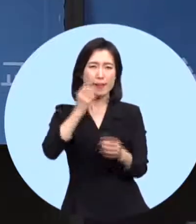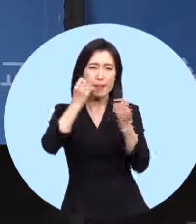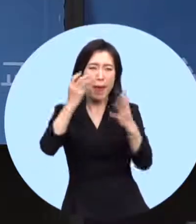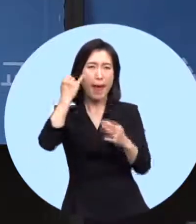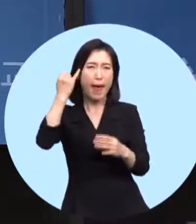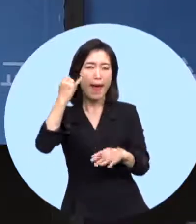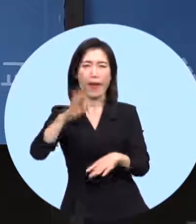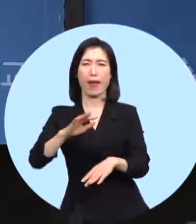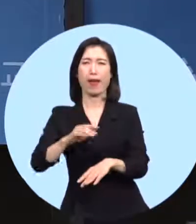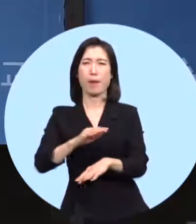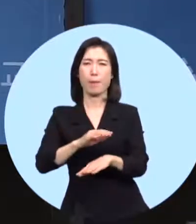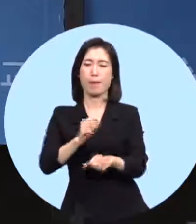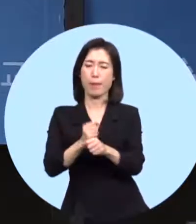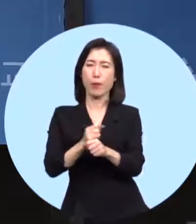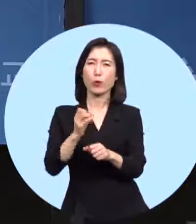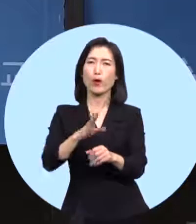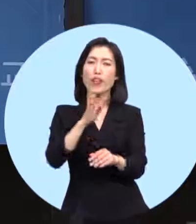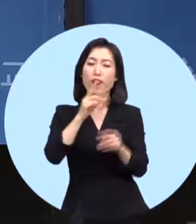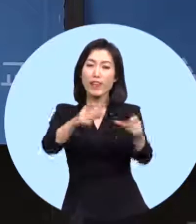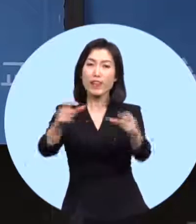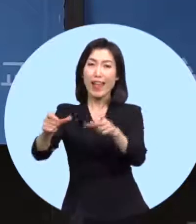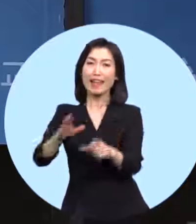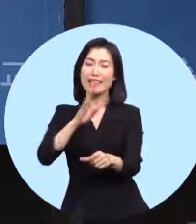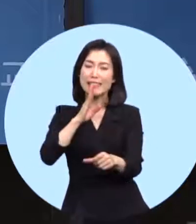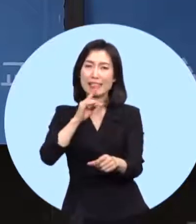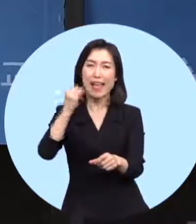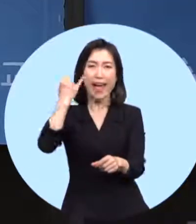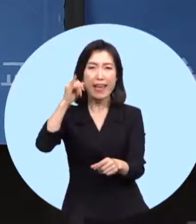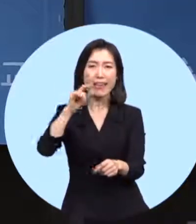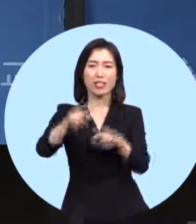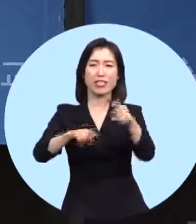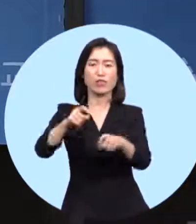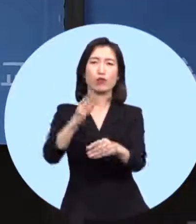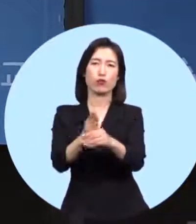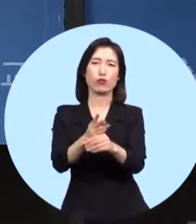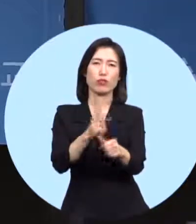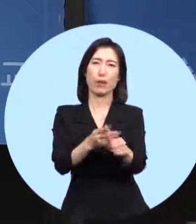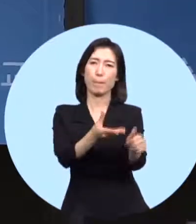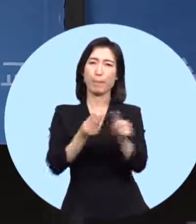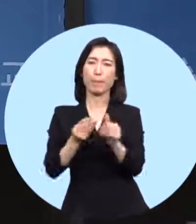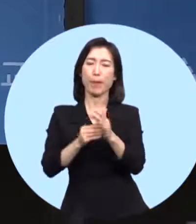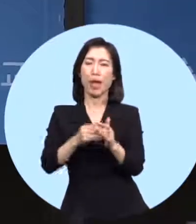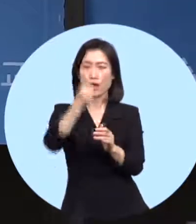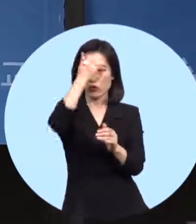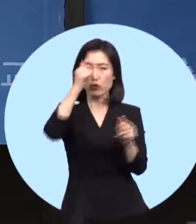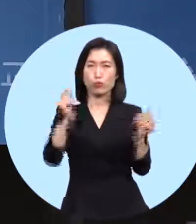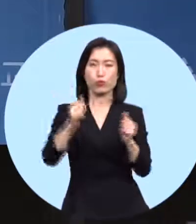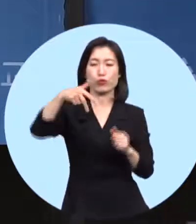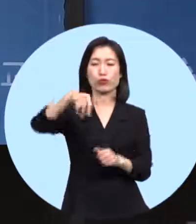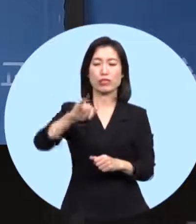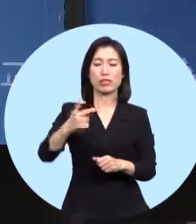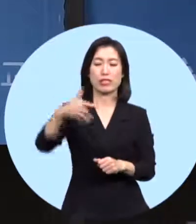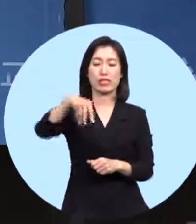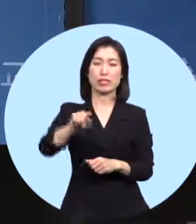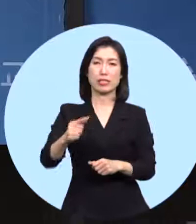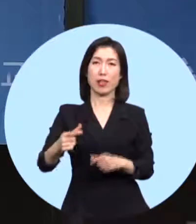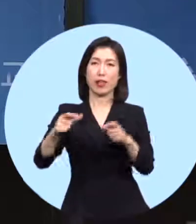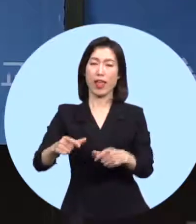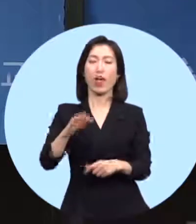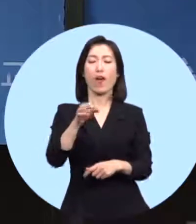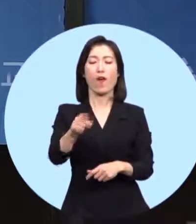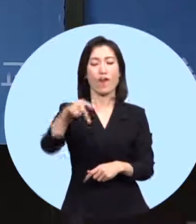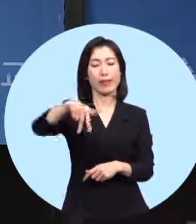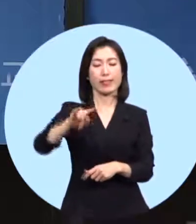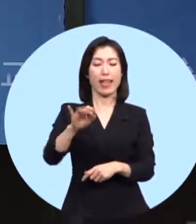혁신적 아이디어를 내주시고 또 현장에서 실제 실천하고 계시는 한 분을 모셨습니다. 충북 진천군의